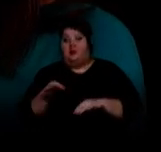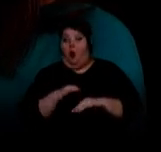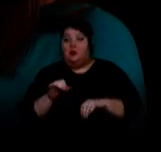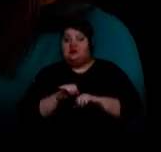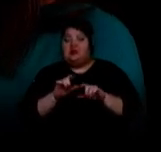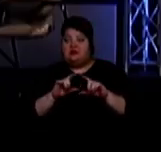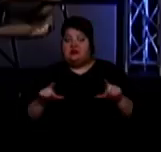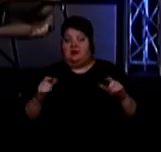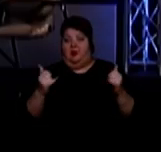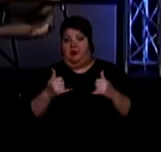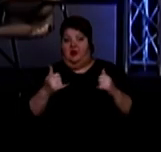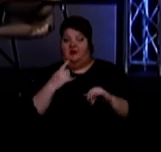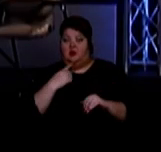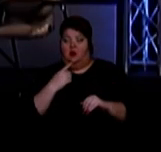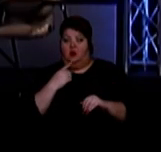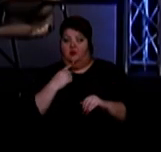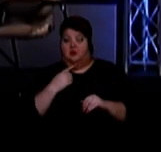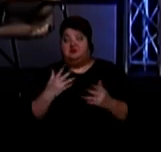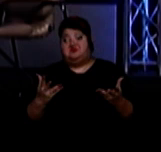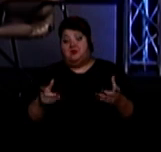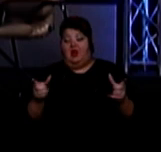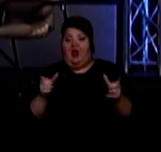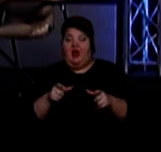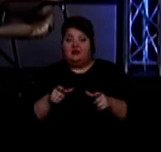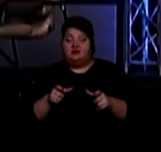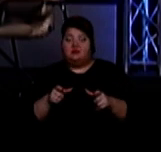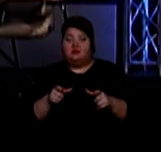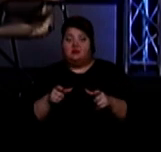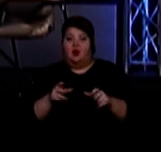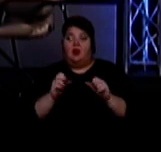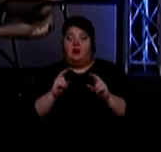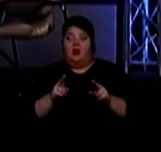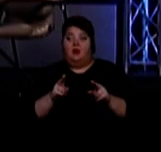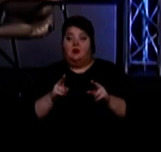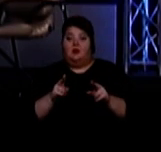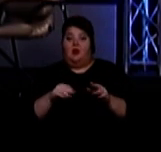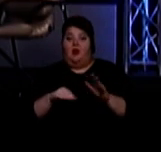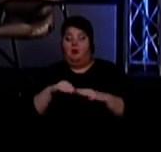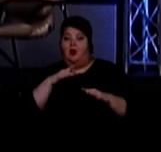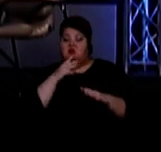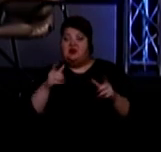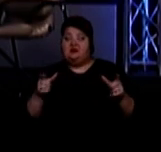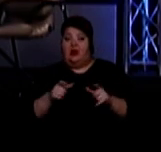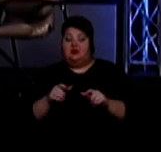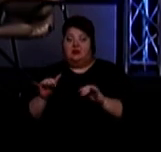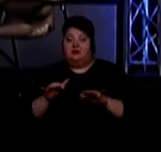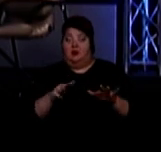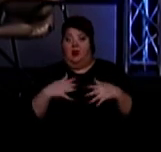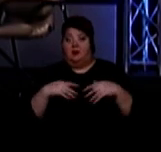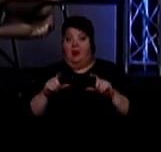переливання крові? Ну, карантин, як під час карантинних заходів, наш